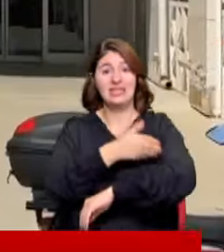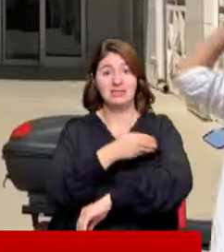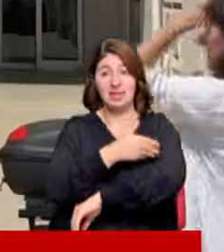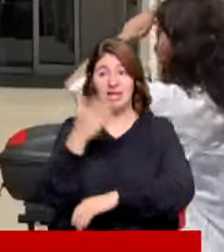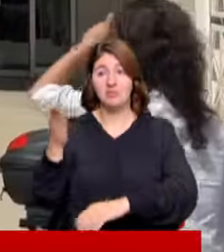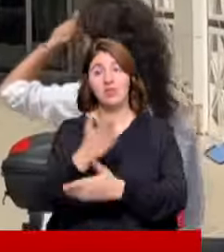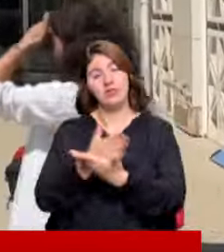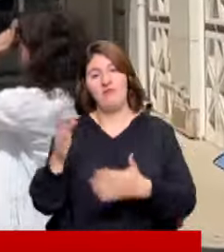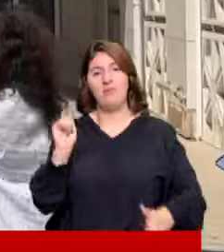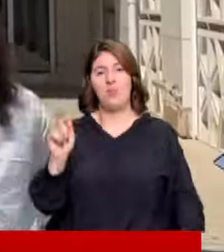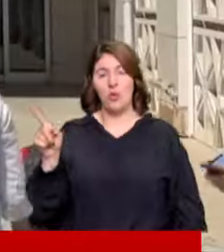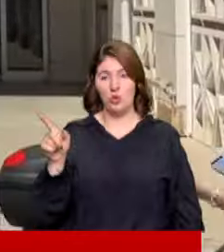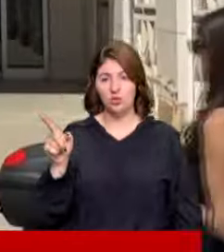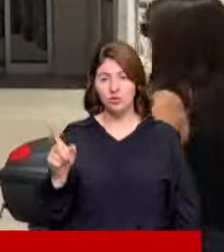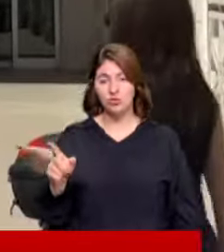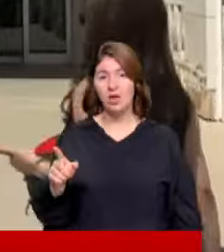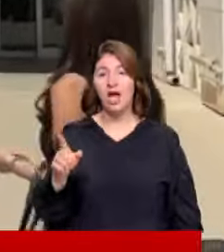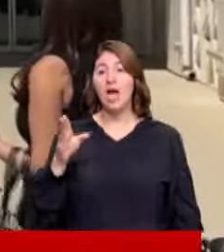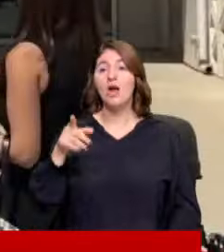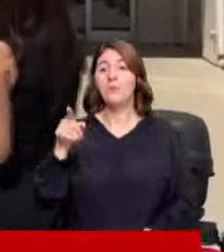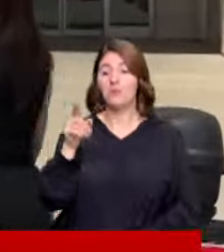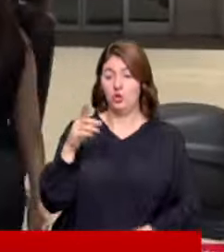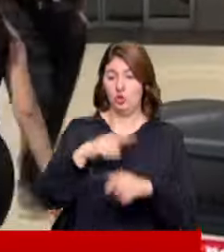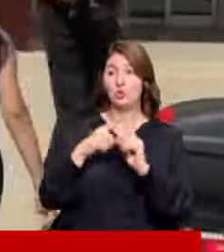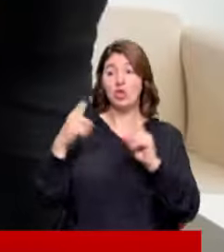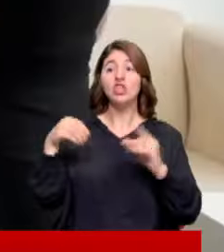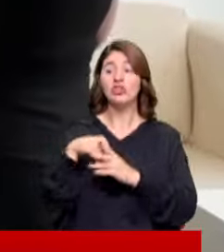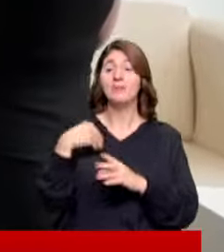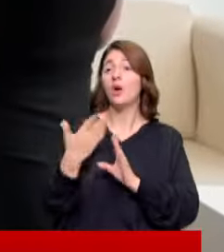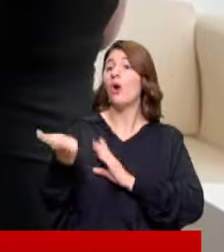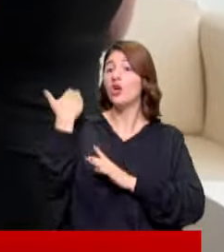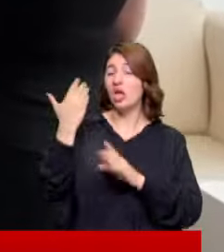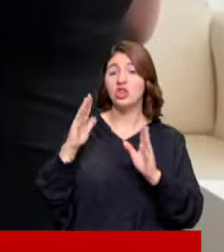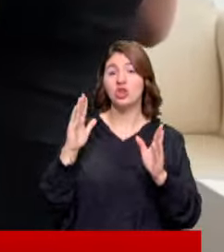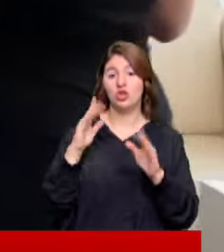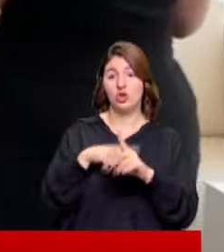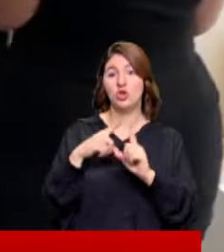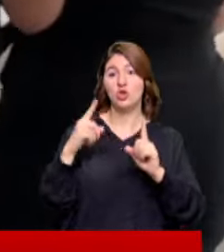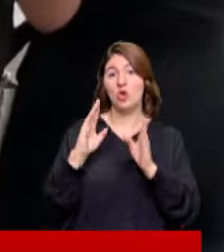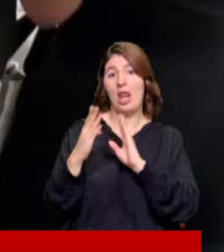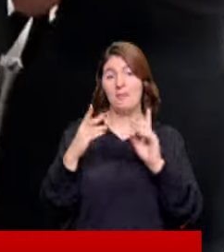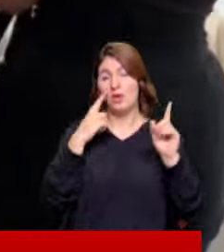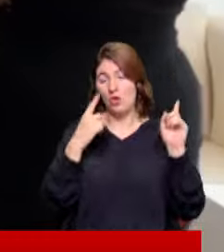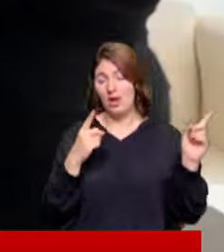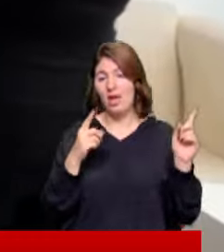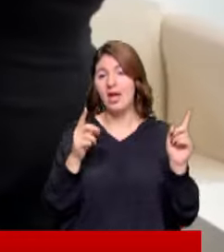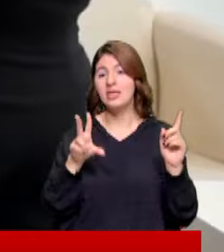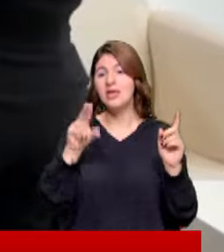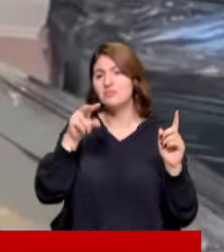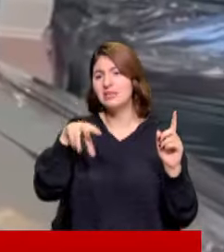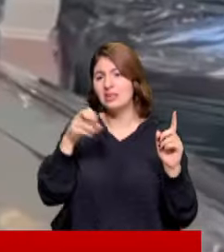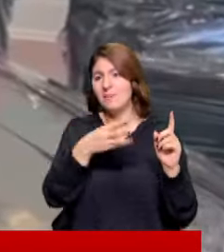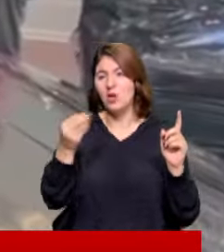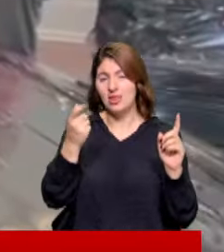hizmetlerimizi sürdürüyoruz. Gelinen süreçte bizden önceki döneme ait 80 milyon